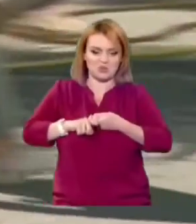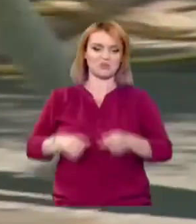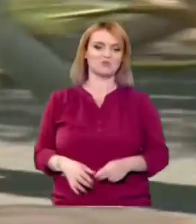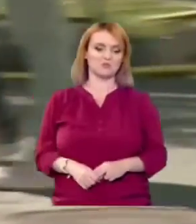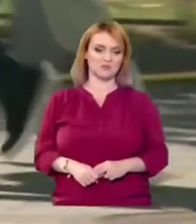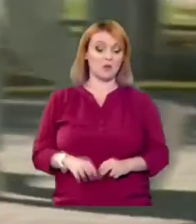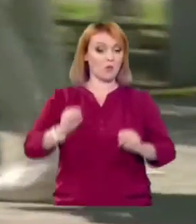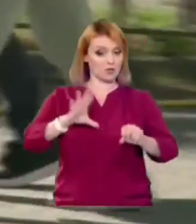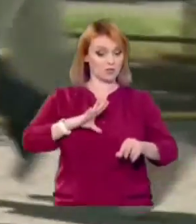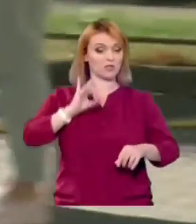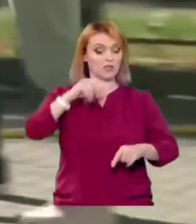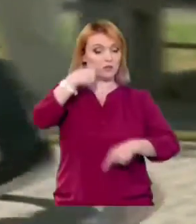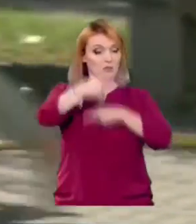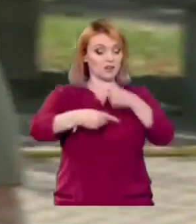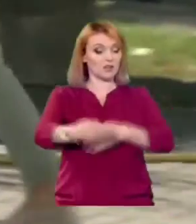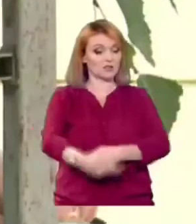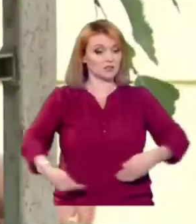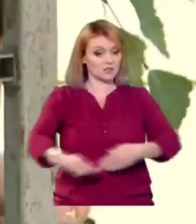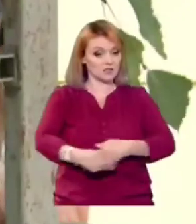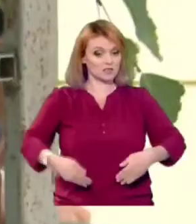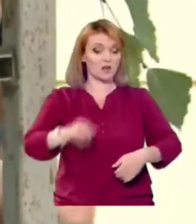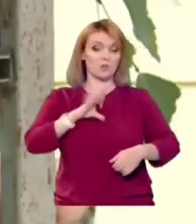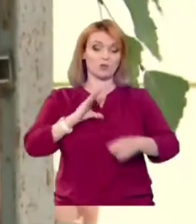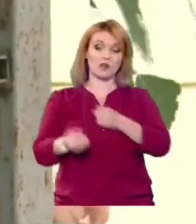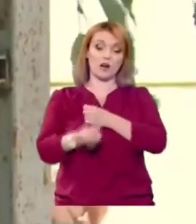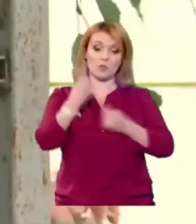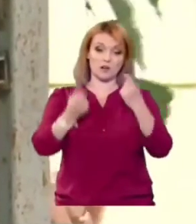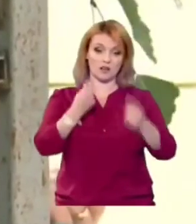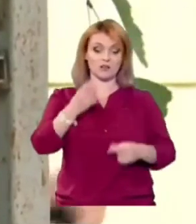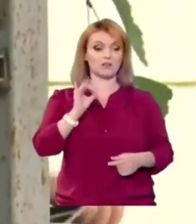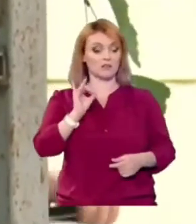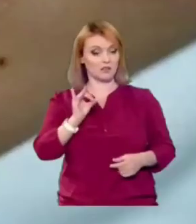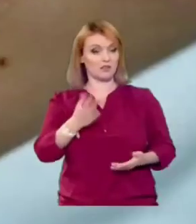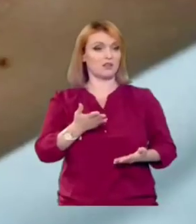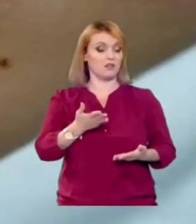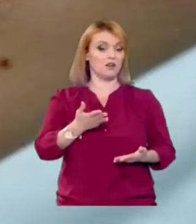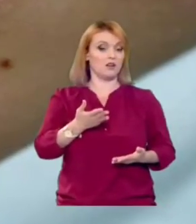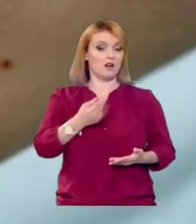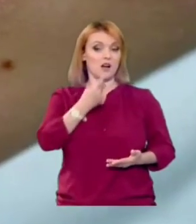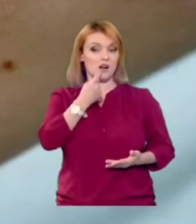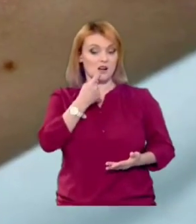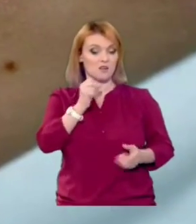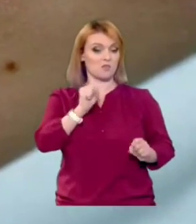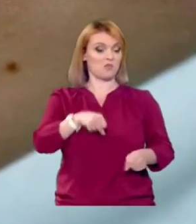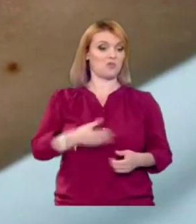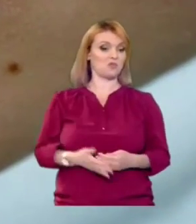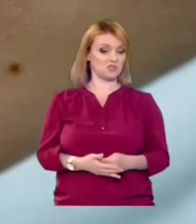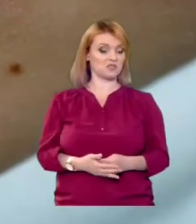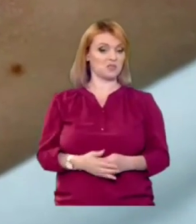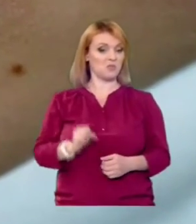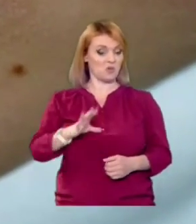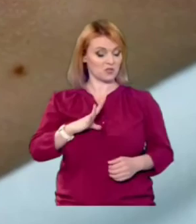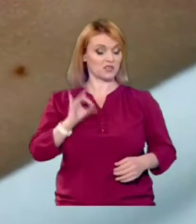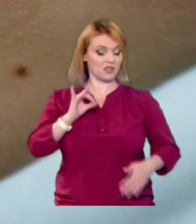cea sexuală. Mai mult, papilomele pot apărea și în regiunea mucoaselor, precum cavitatea bucală, regiunea genitală sau cea